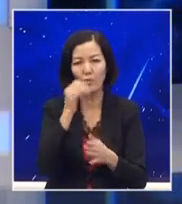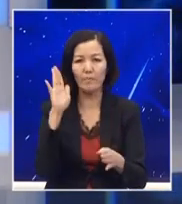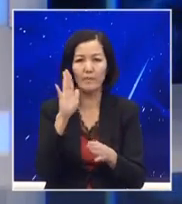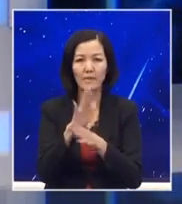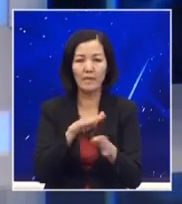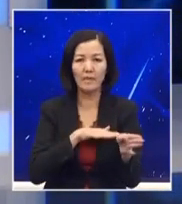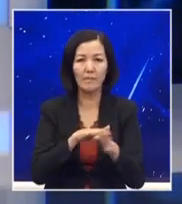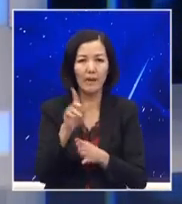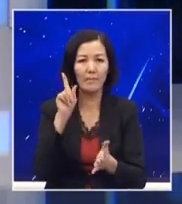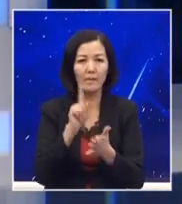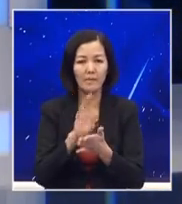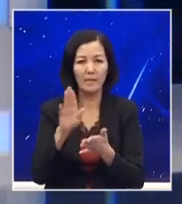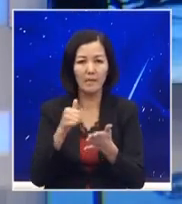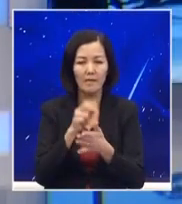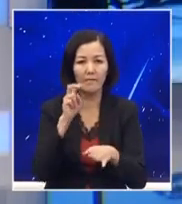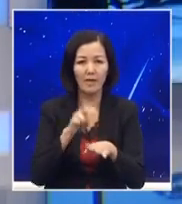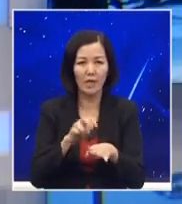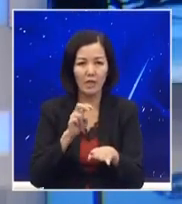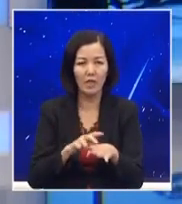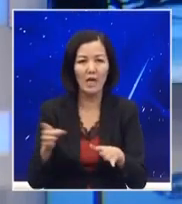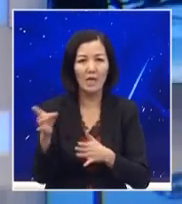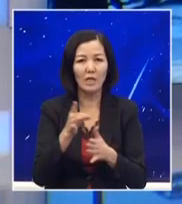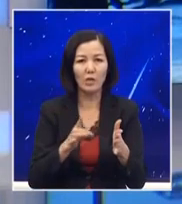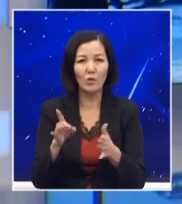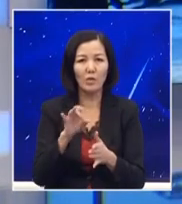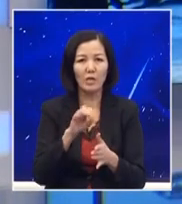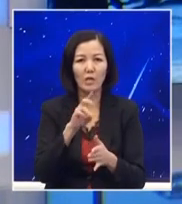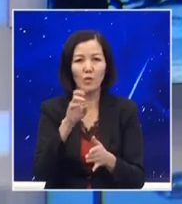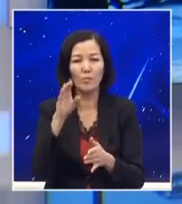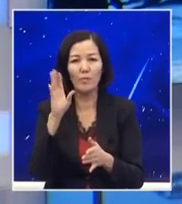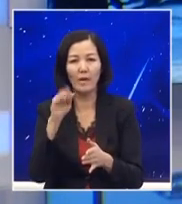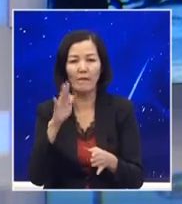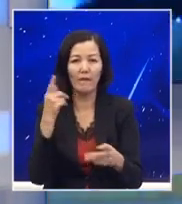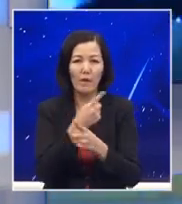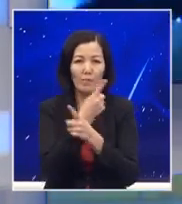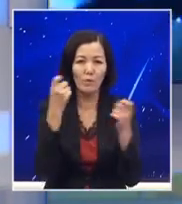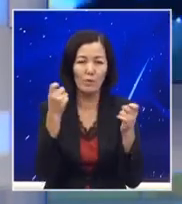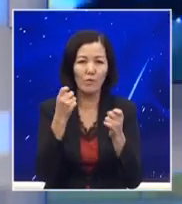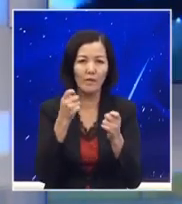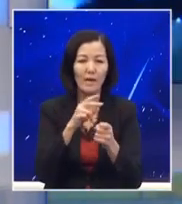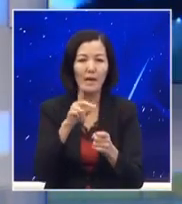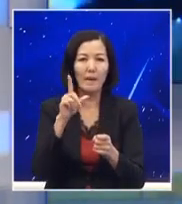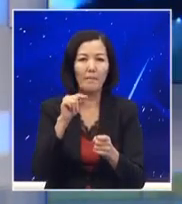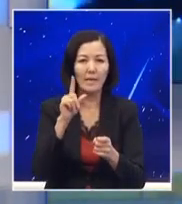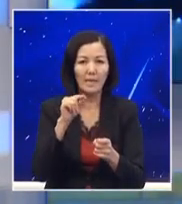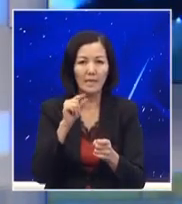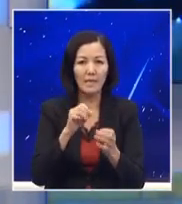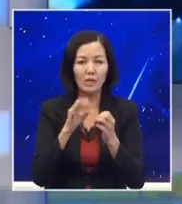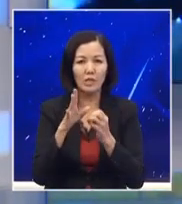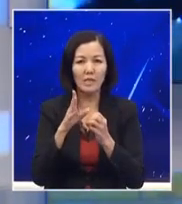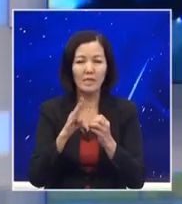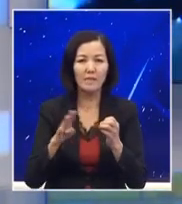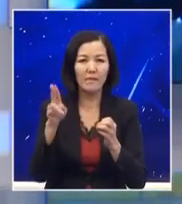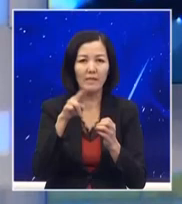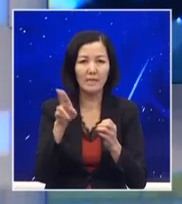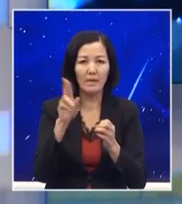постановление исполняющего обязанности главного санитарного врача региона Хамита Елюбаева опубликовано в понедельник,